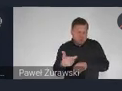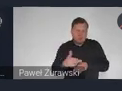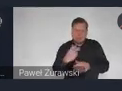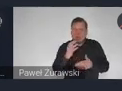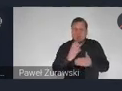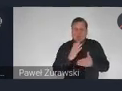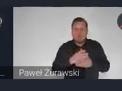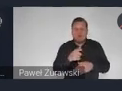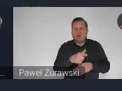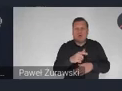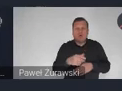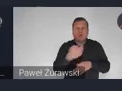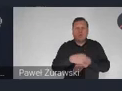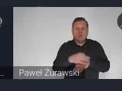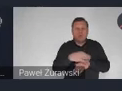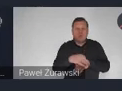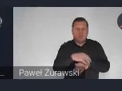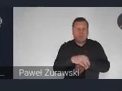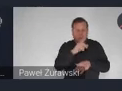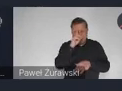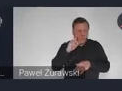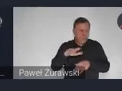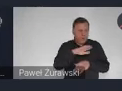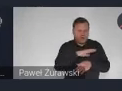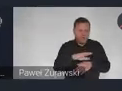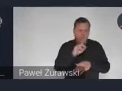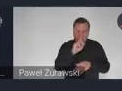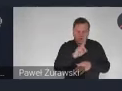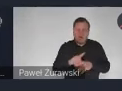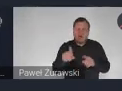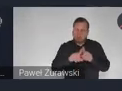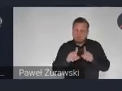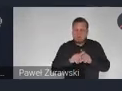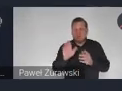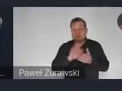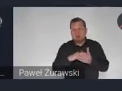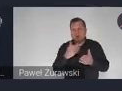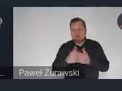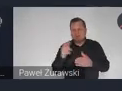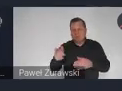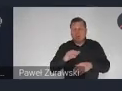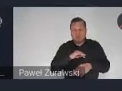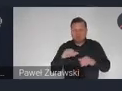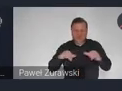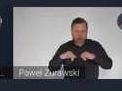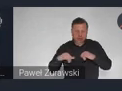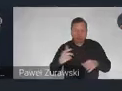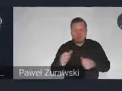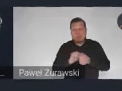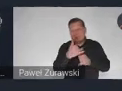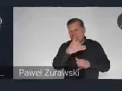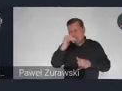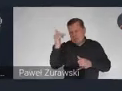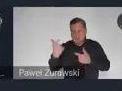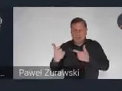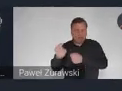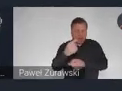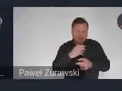współpraca z samymi uniwersytetami ludowymi ale również z administracją publiczną czy innymi partnerami